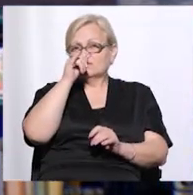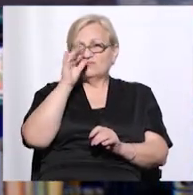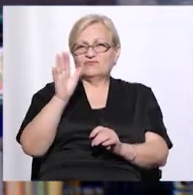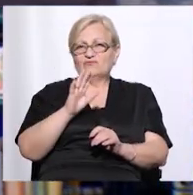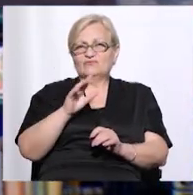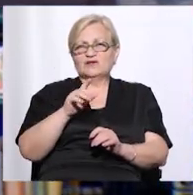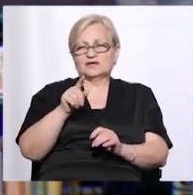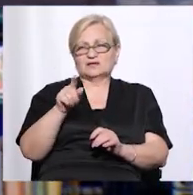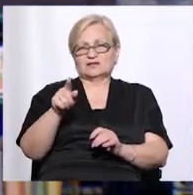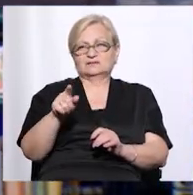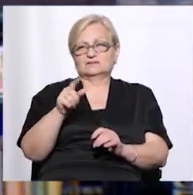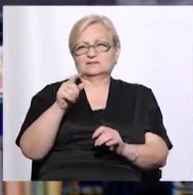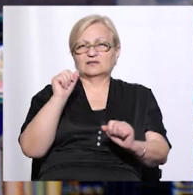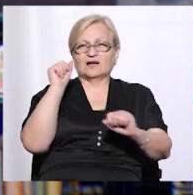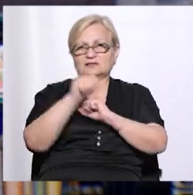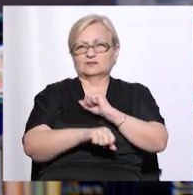გადაწონა შორენას სიყვარულმა